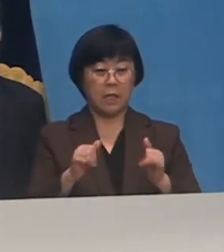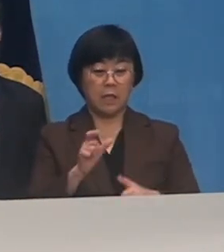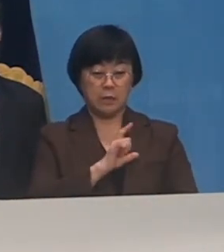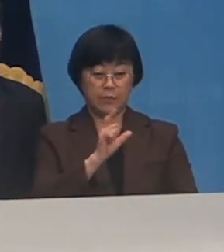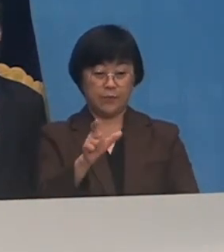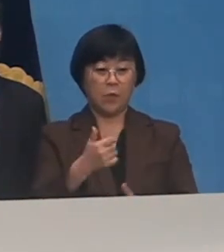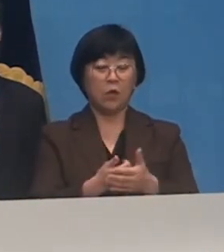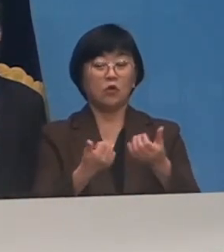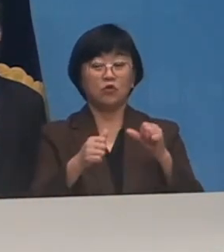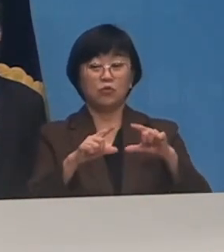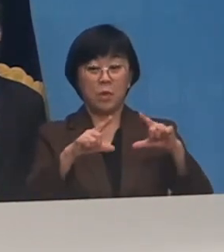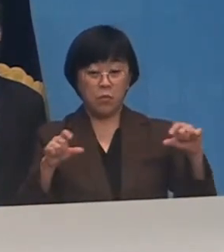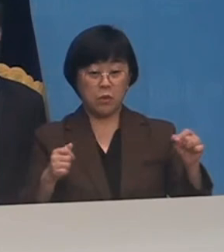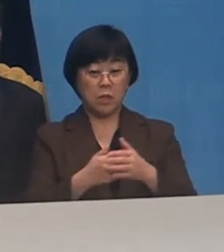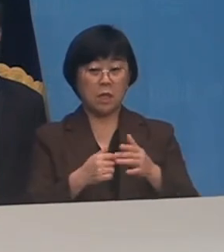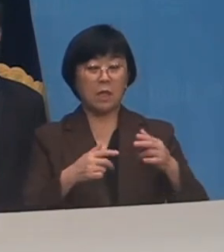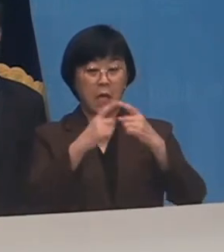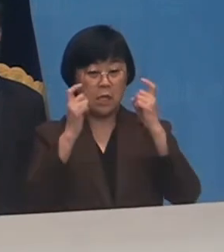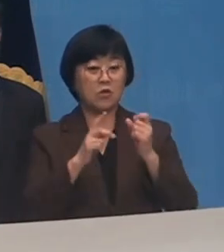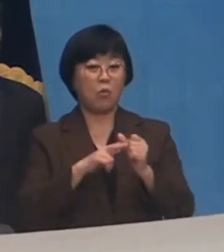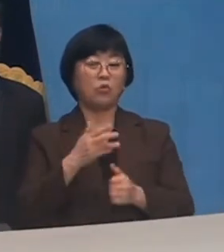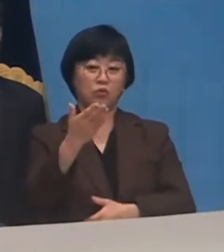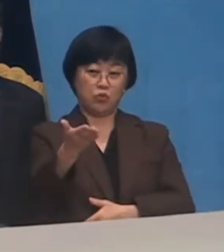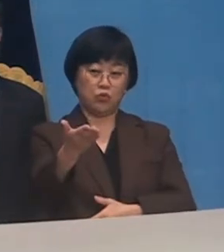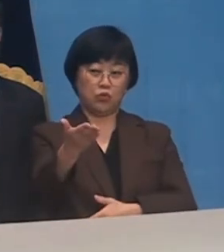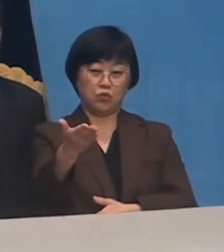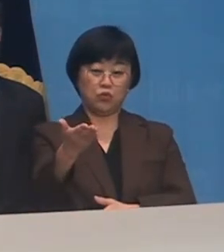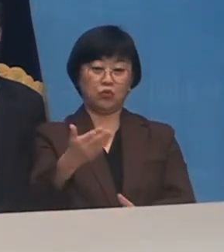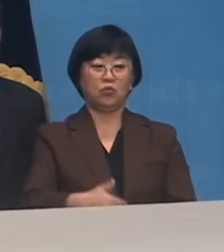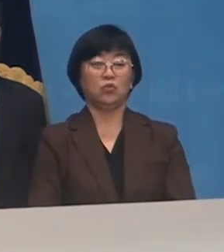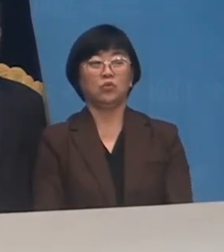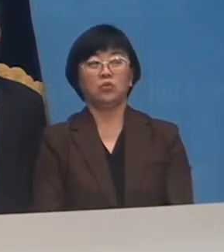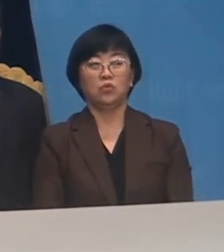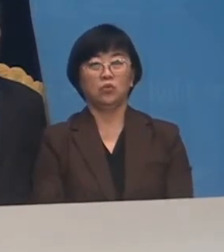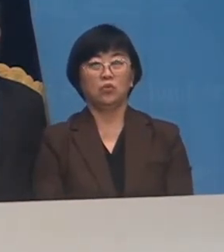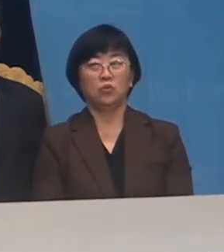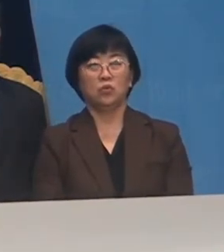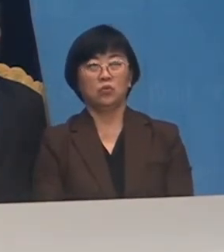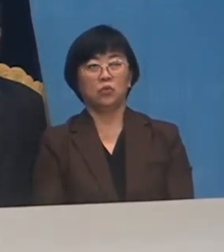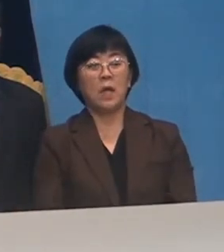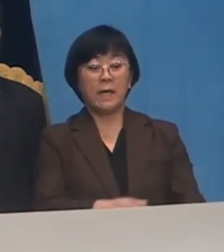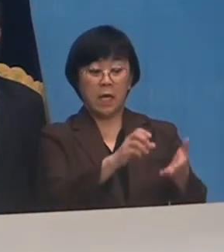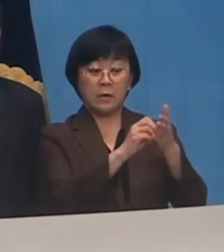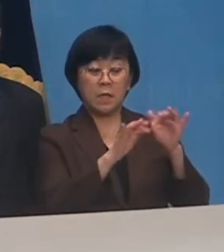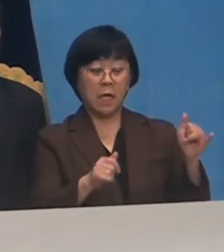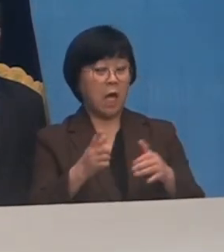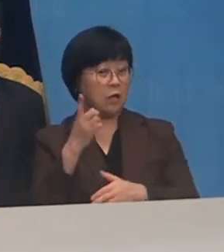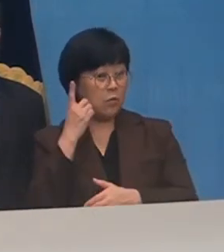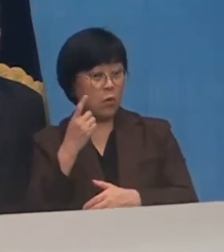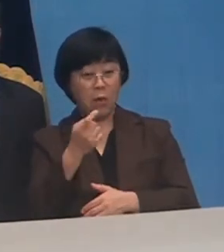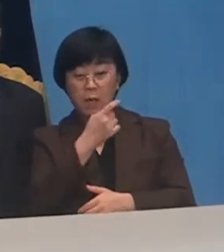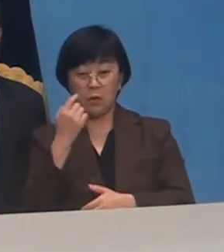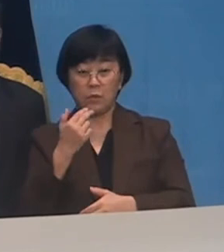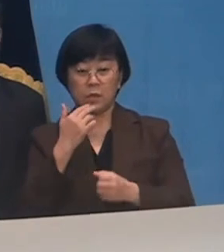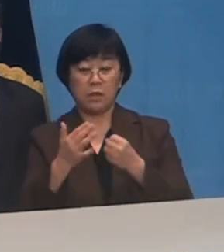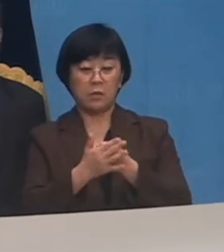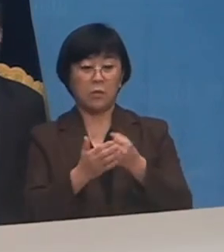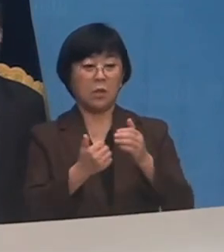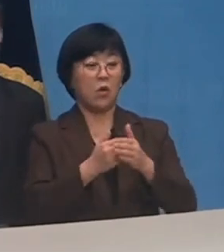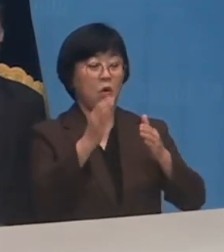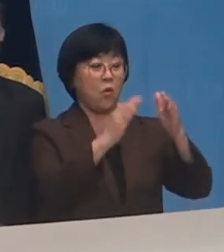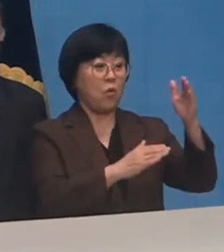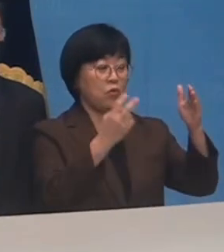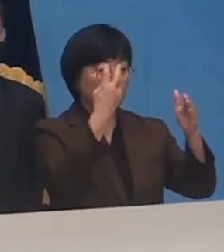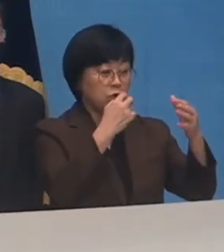이름, 주민등록 등 개인정보를 제공할 수 있게 되기 때문이다. 그리고 가입자가 통신사에 따로 확인하지 않으면 공수처가